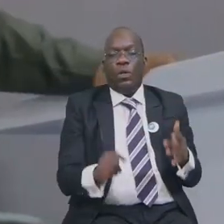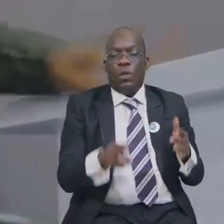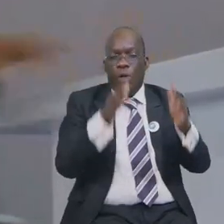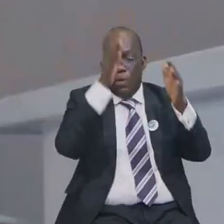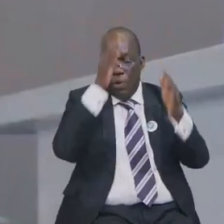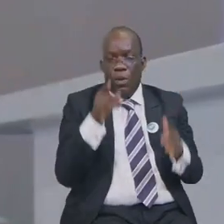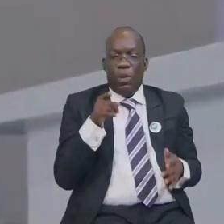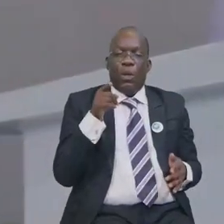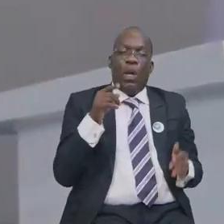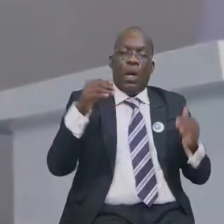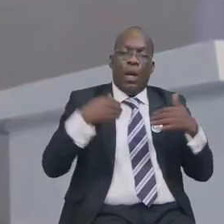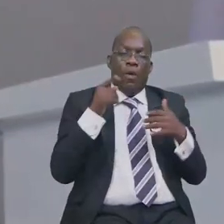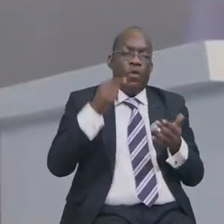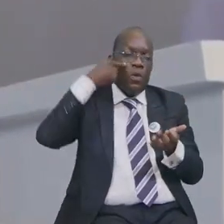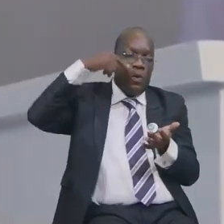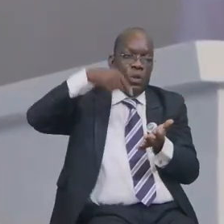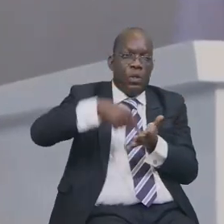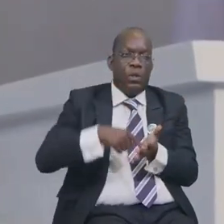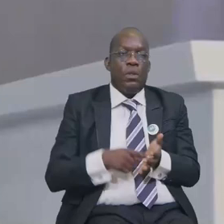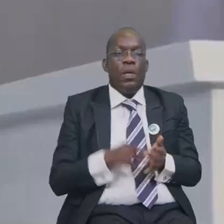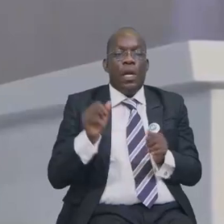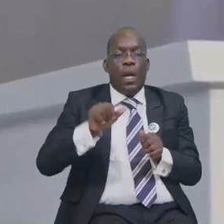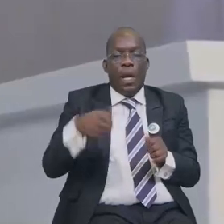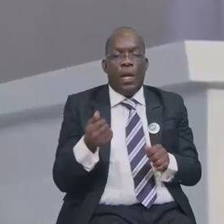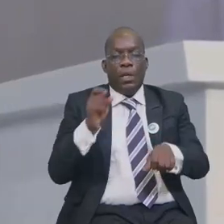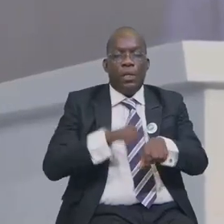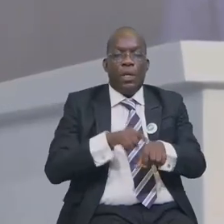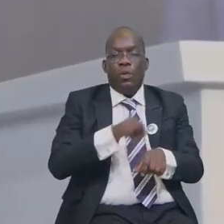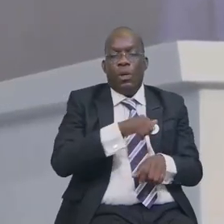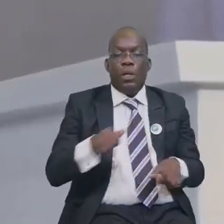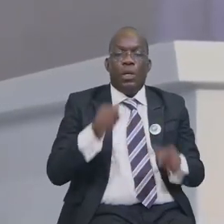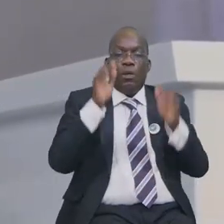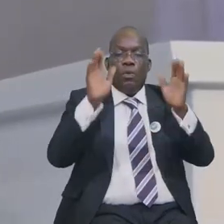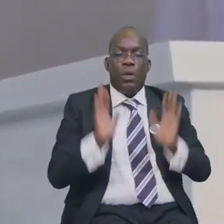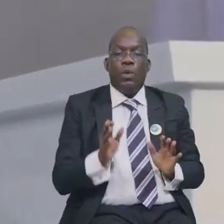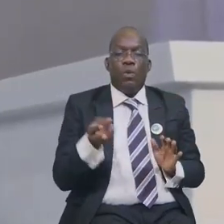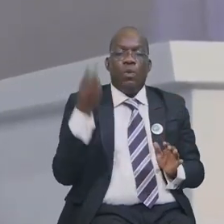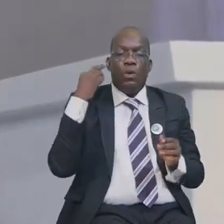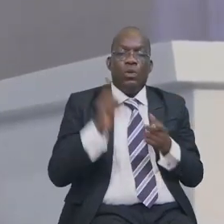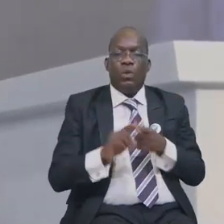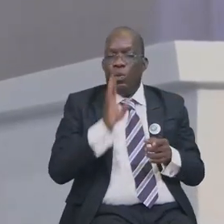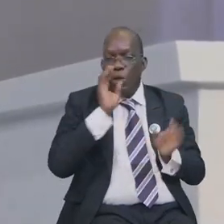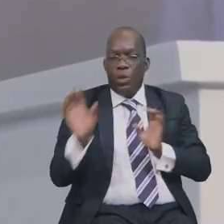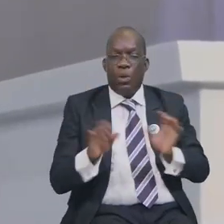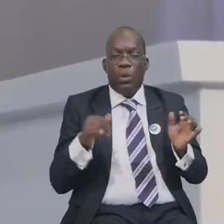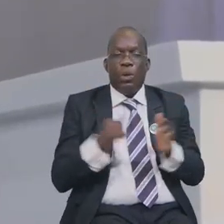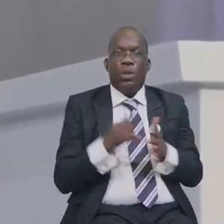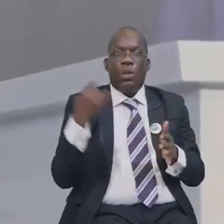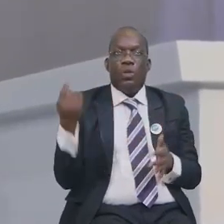vous remarquez, chaque fois qu'un miracle était accompli, c'était seulement